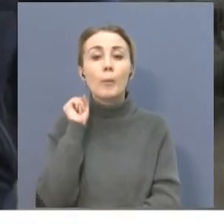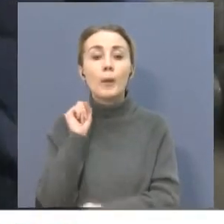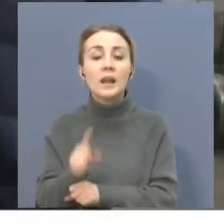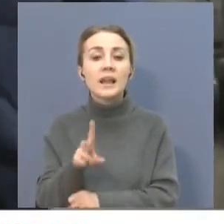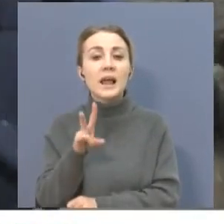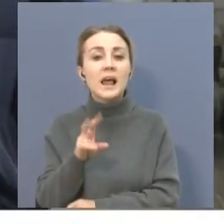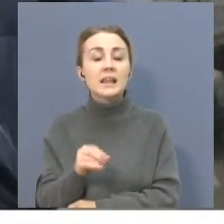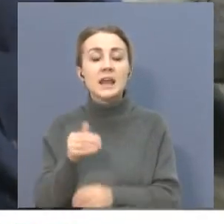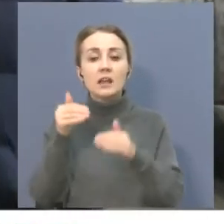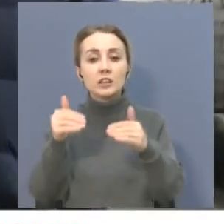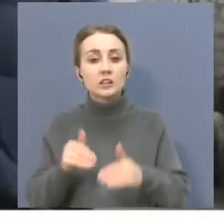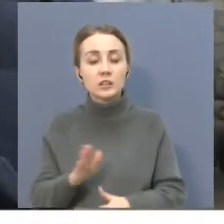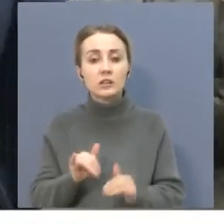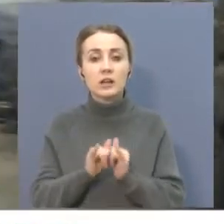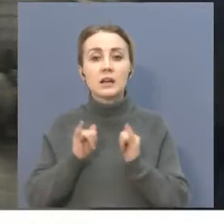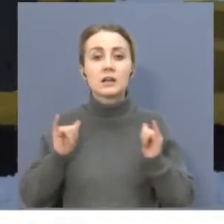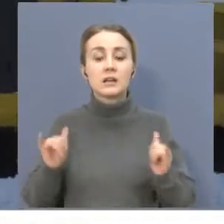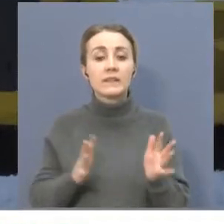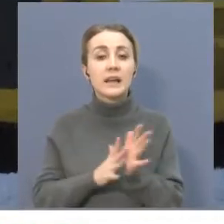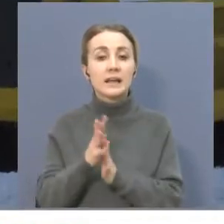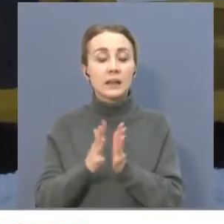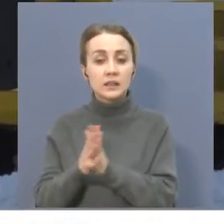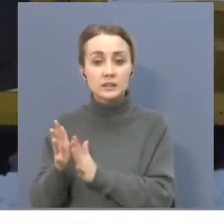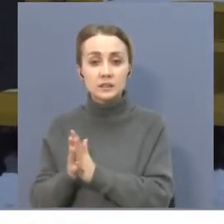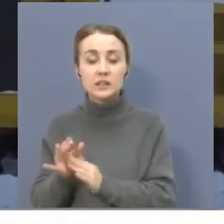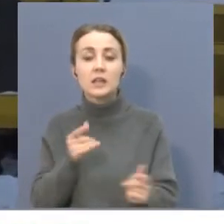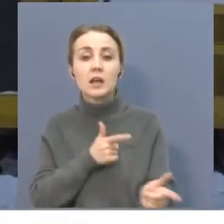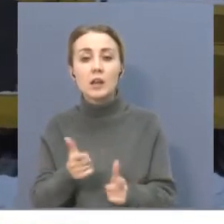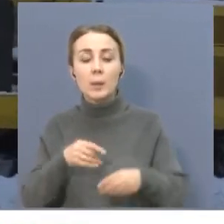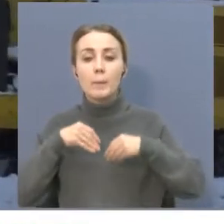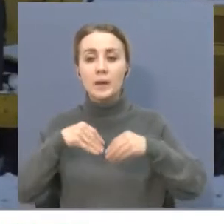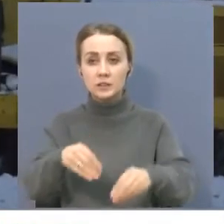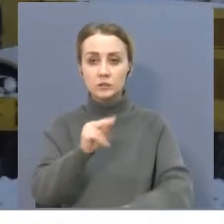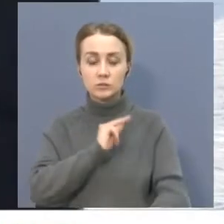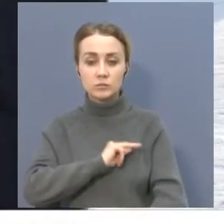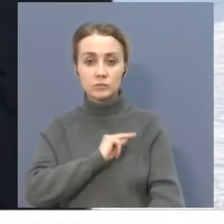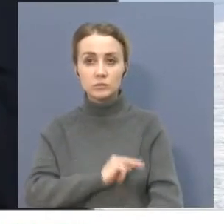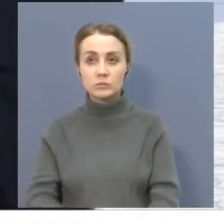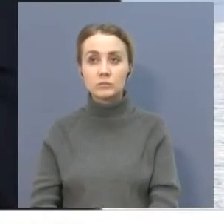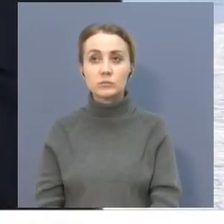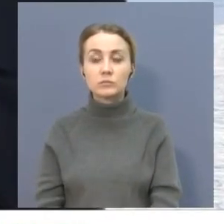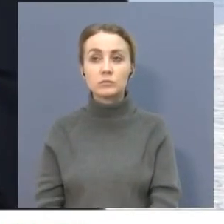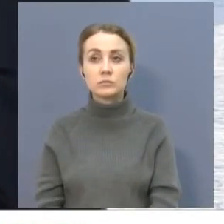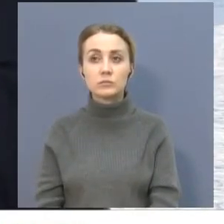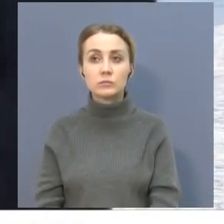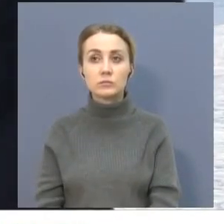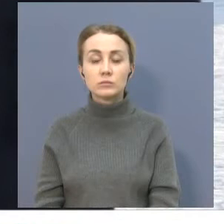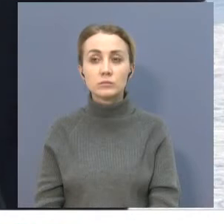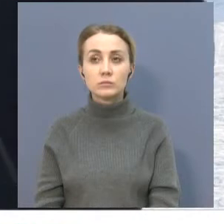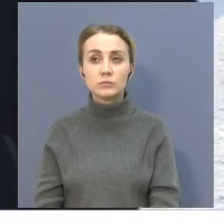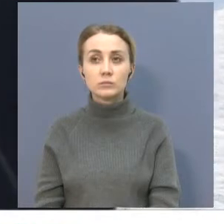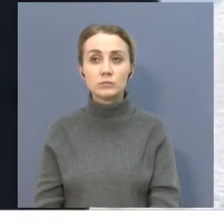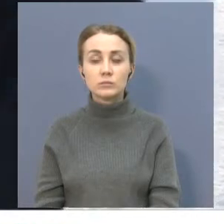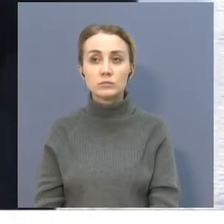бәсеңдетпеуді тапсырды. Сонымен қатар көктемгі егіс науқанына сапалы дайындық та күн тәртібіндегі өзекті мәселенің бірі. Ауыл